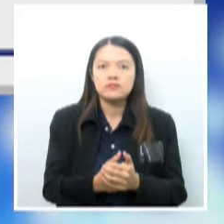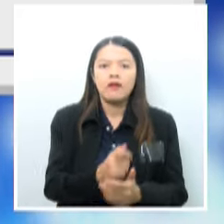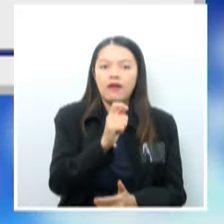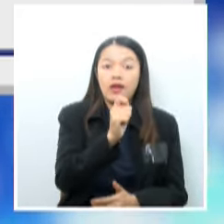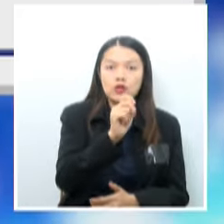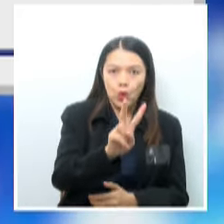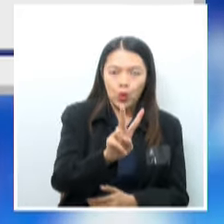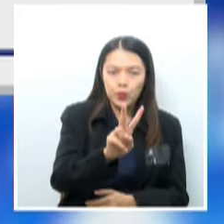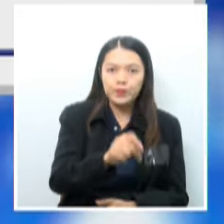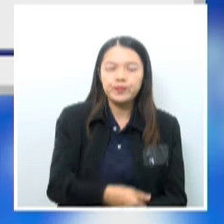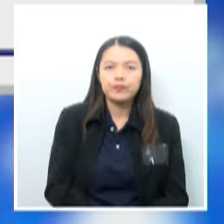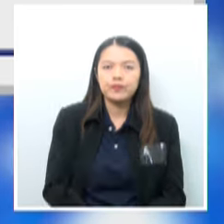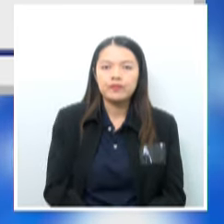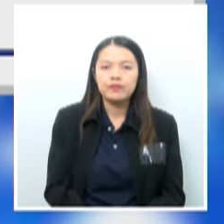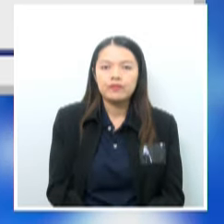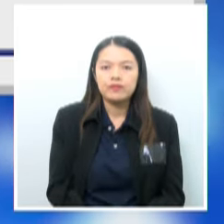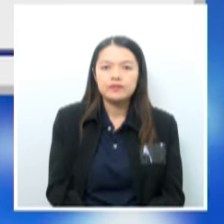2ก็คือในเรื่องของ